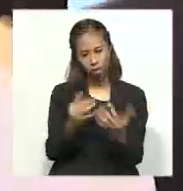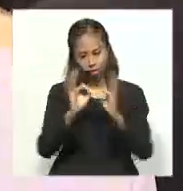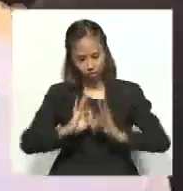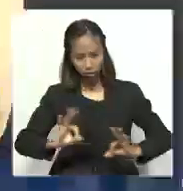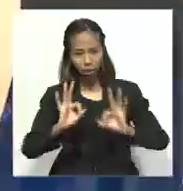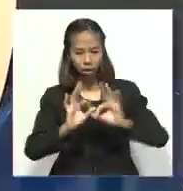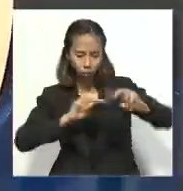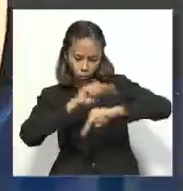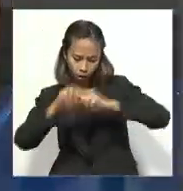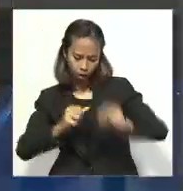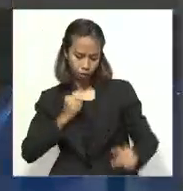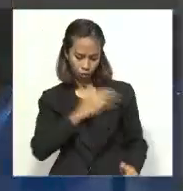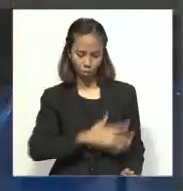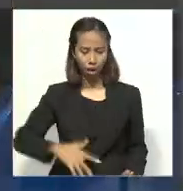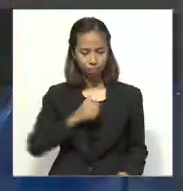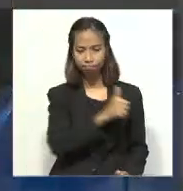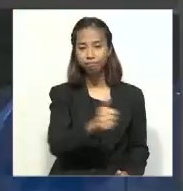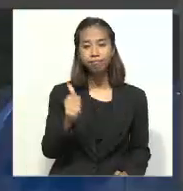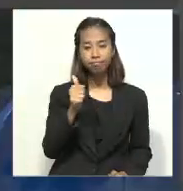ายให้แข็งแรงด้วยค่ะ